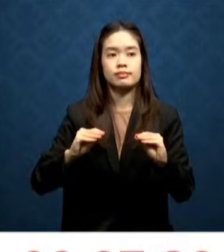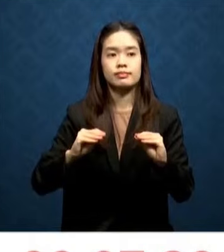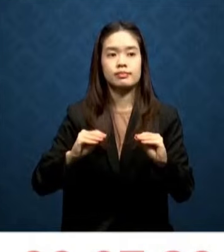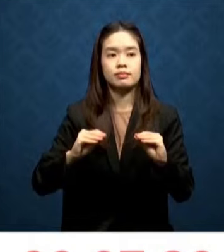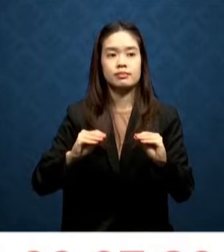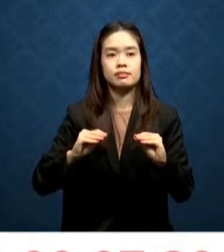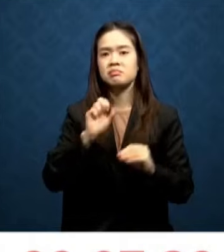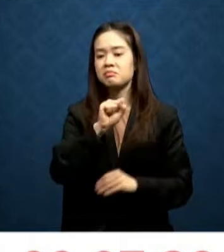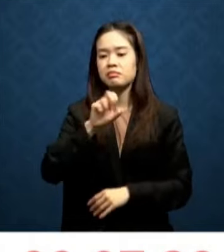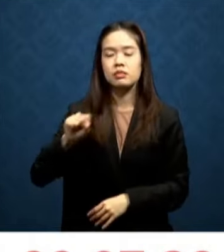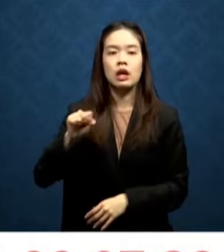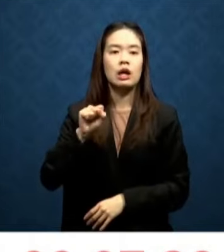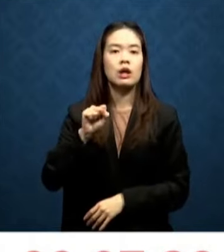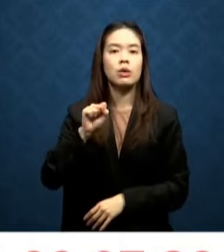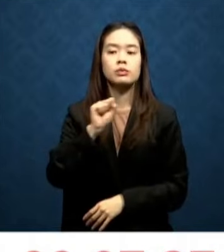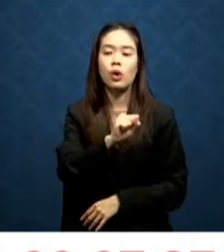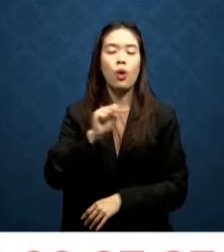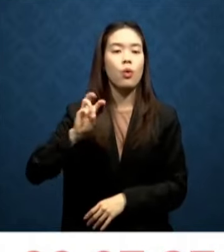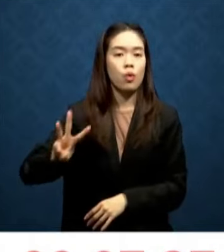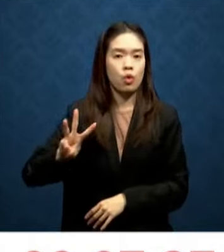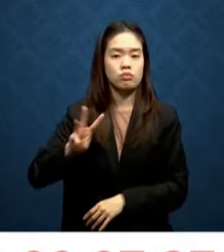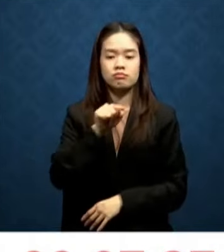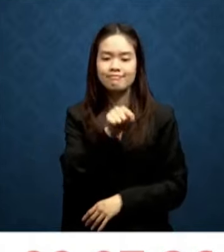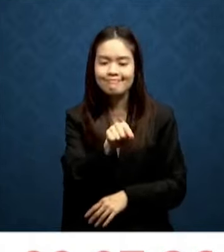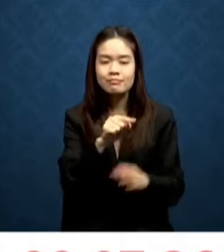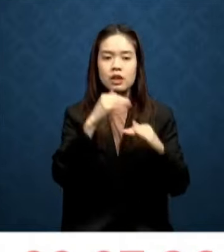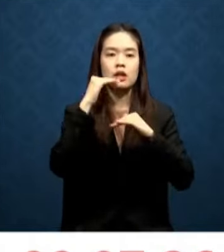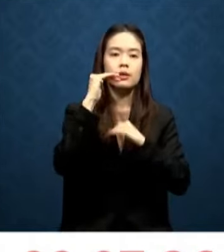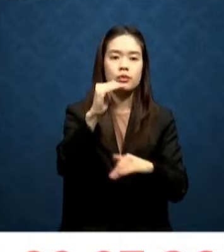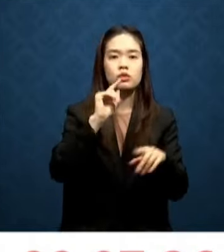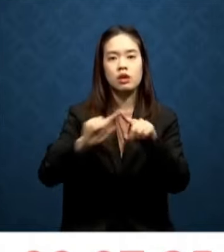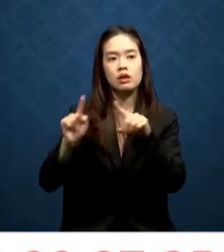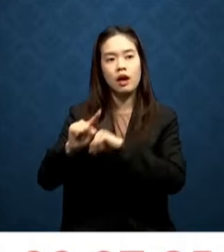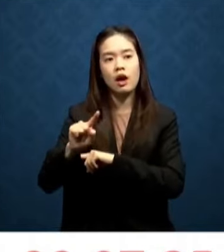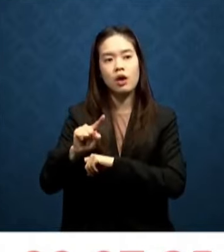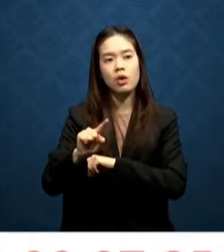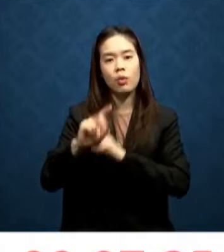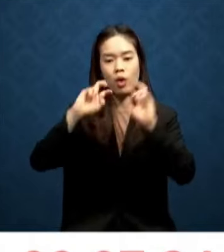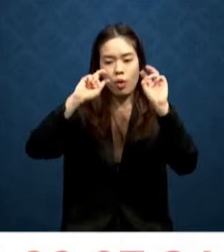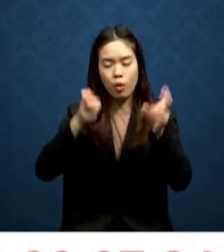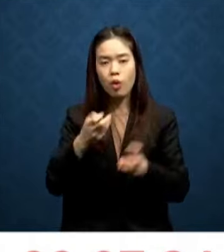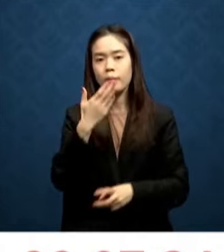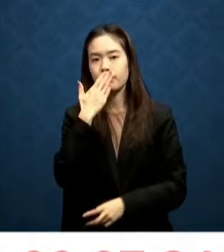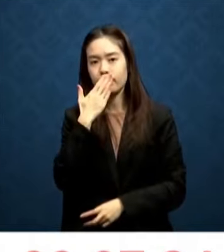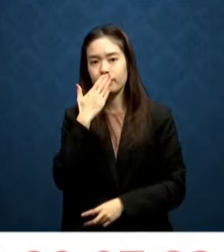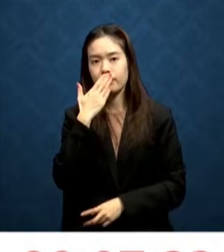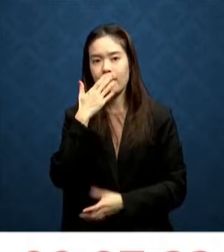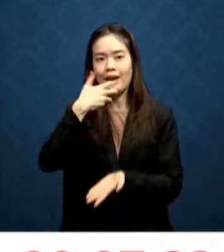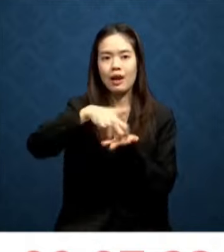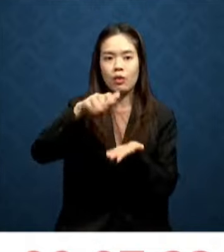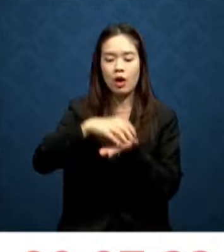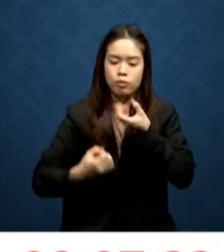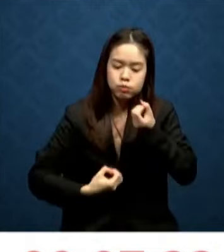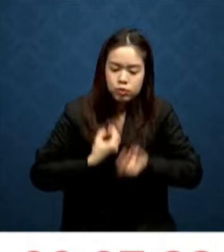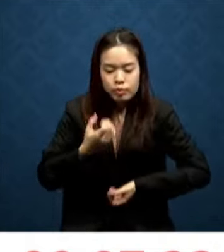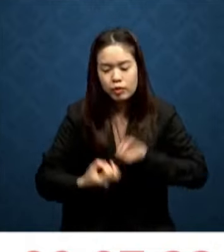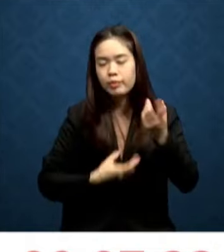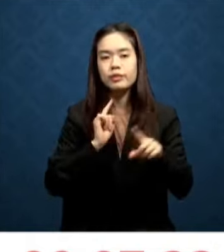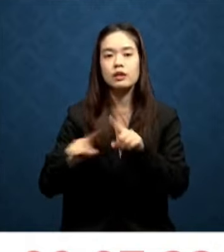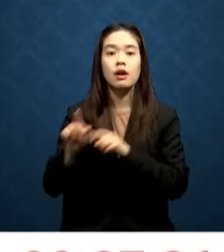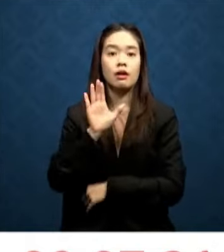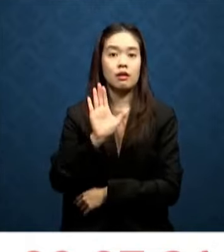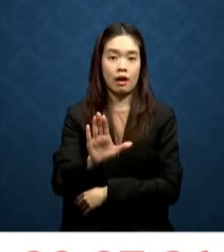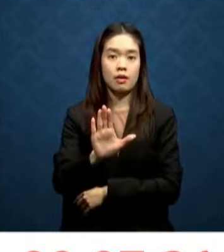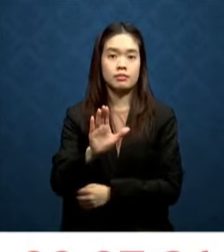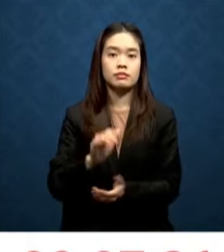ที่สั่งได้มีการกำหนดว่าห้ามพูดในเรื่องอะไรให้พูดในเรื่องอะไรถ้า